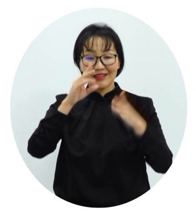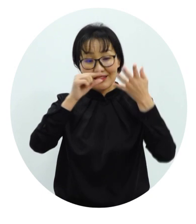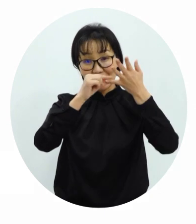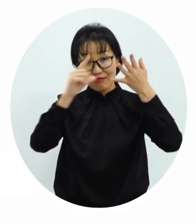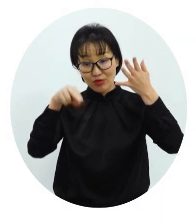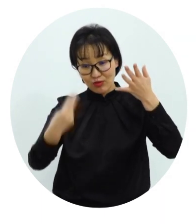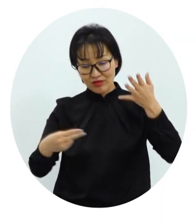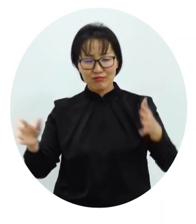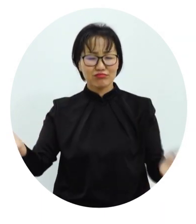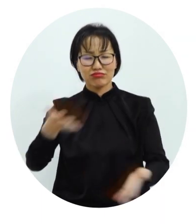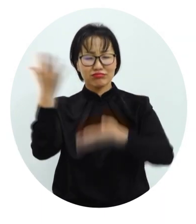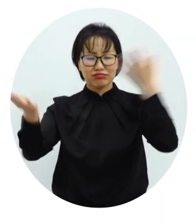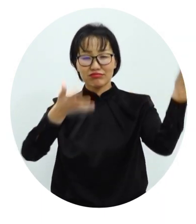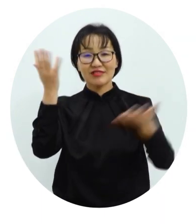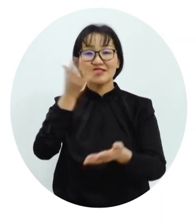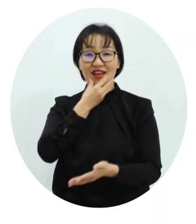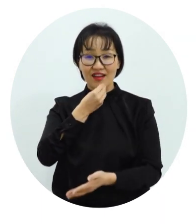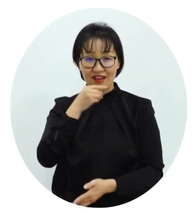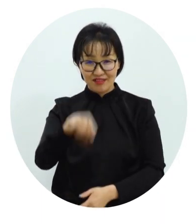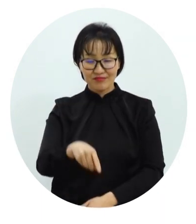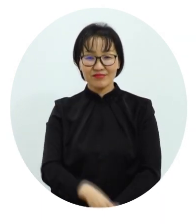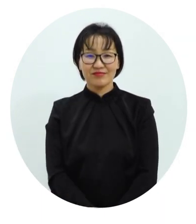хайлах сайхан.